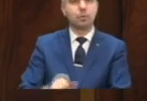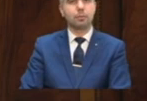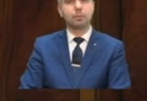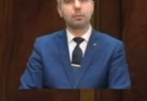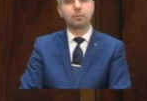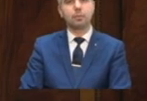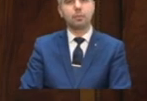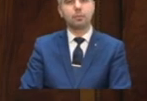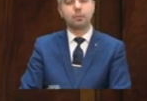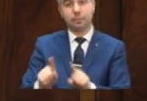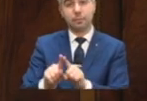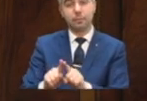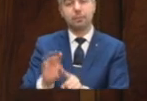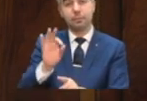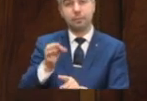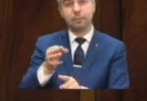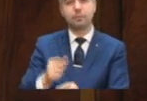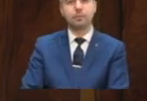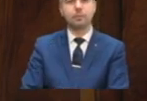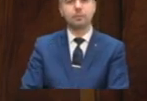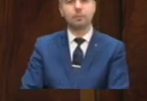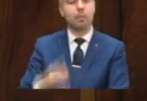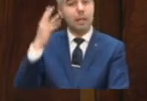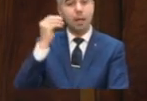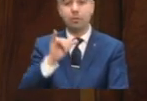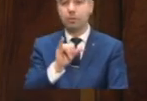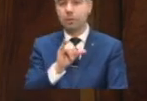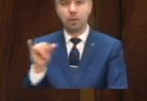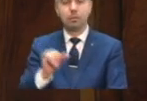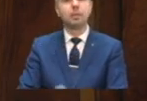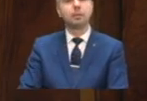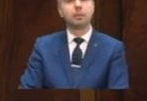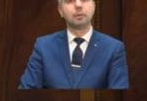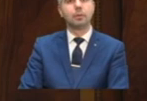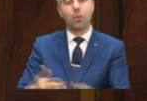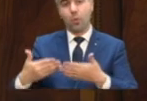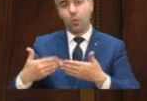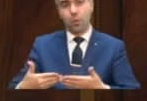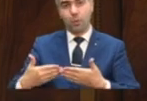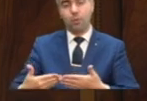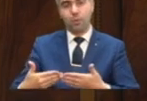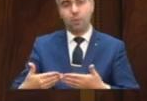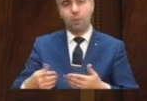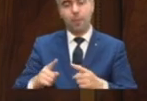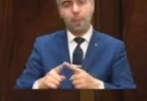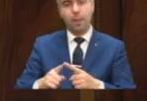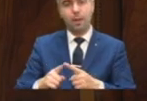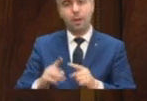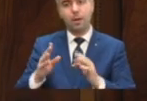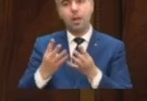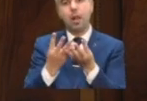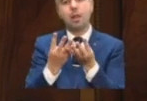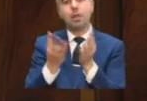ومعلوم الا درنا هذا الشيء كل شيء ولا سيما ما نساوش اننا اليوم داس في لجنه الماليه ان